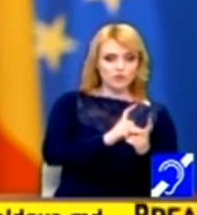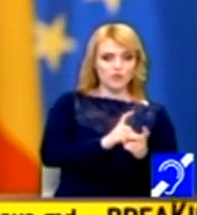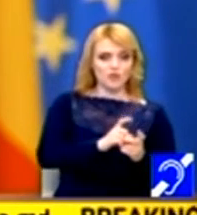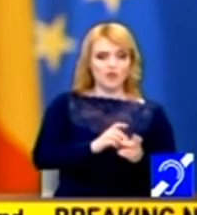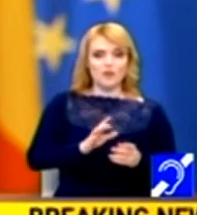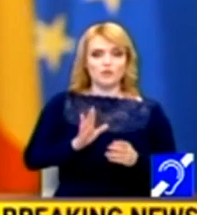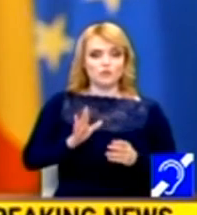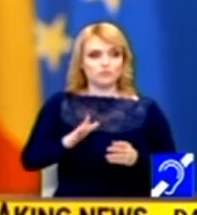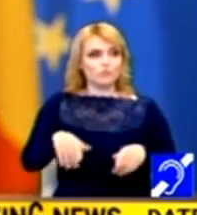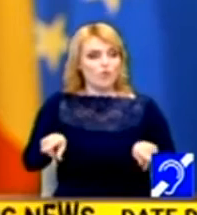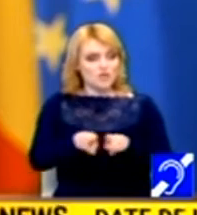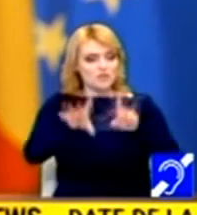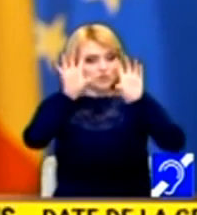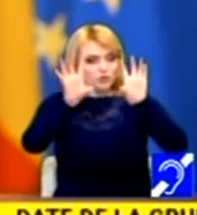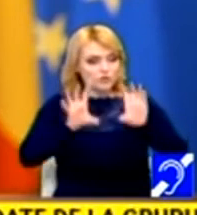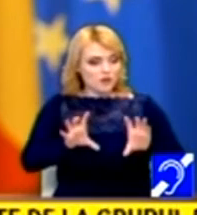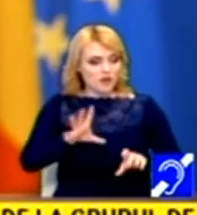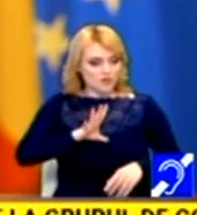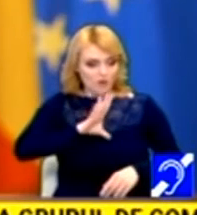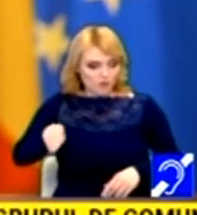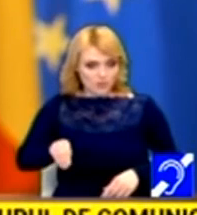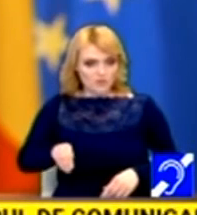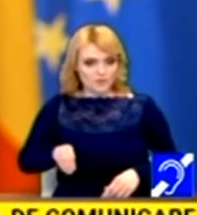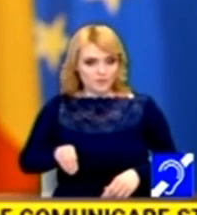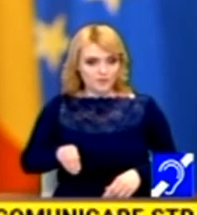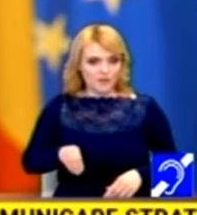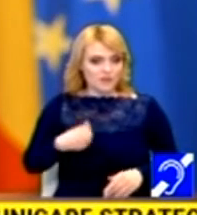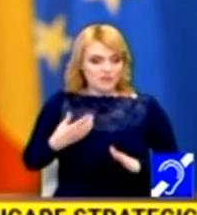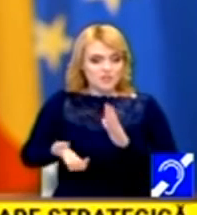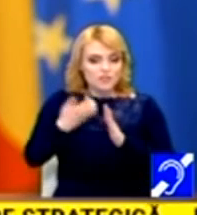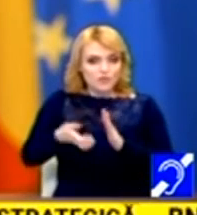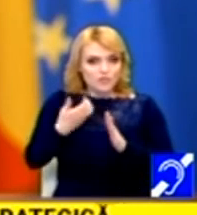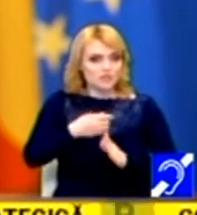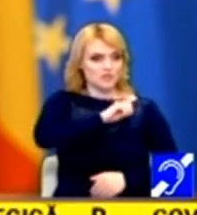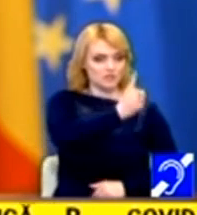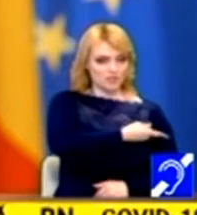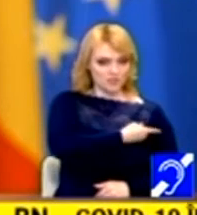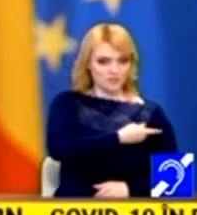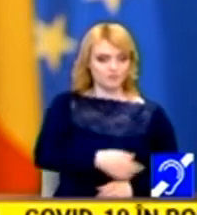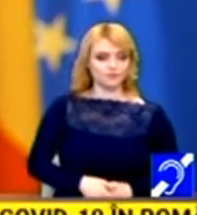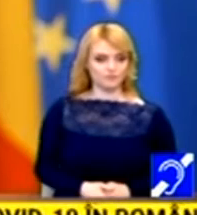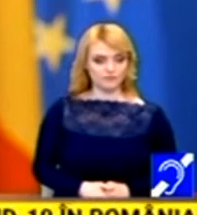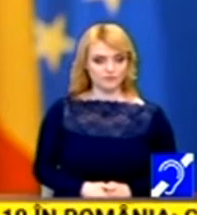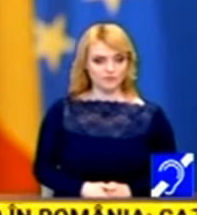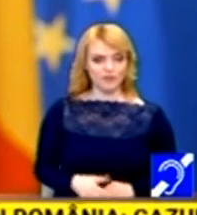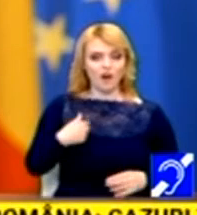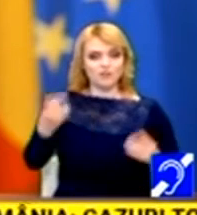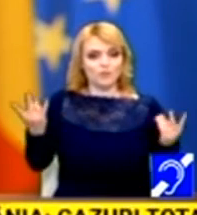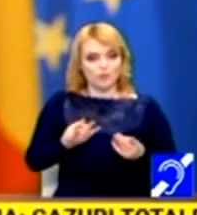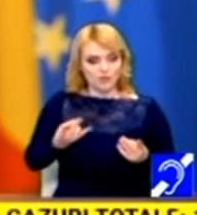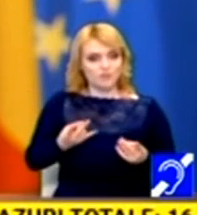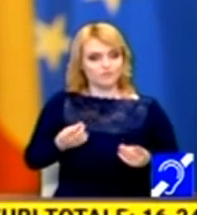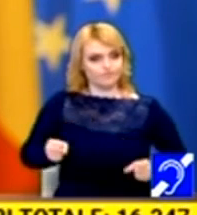cu o legislație aproape inexistentă, în orice caz insuficientă pentru o situație de criză. A trebuit să